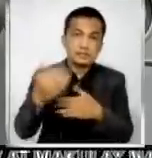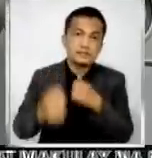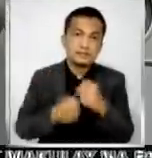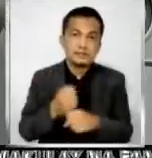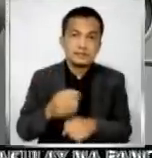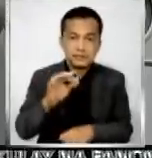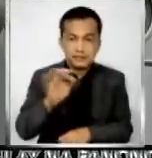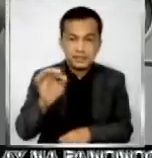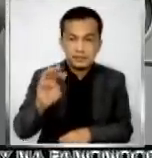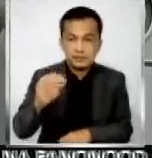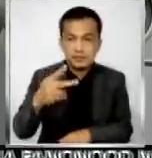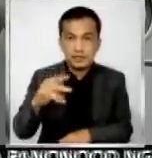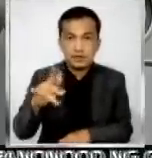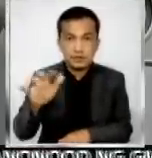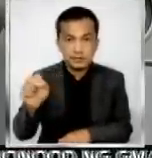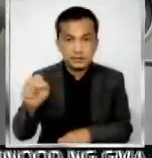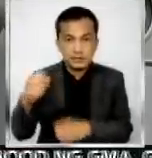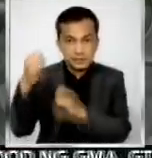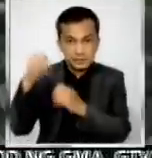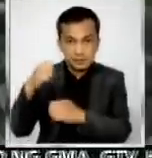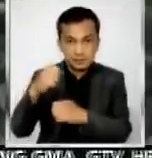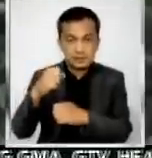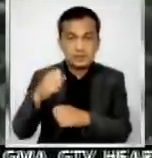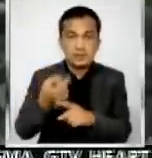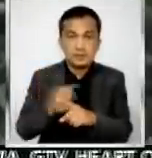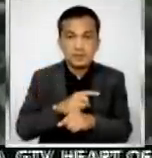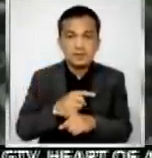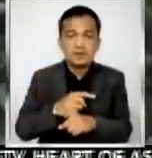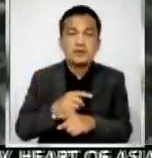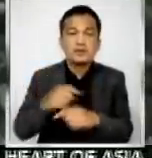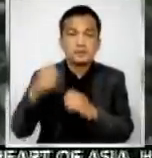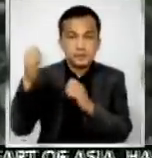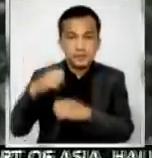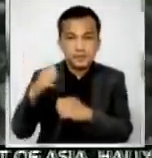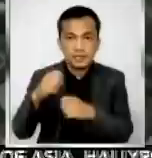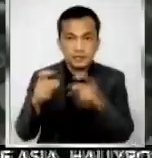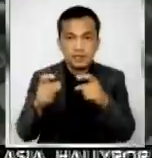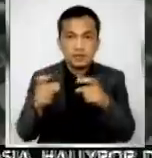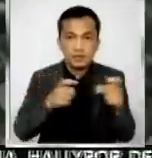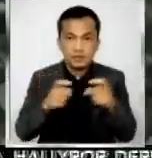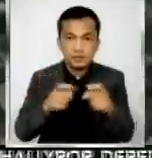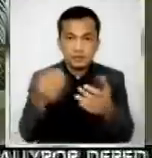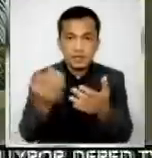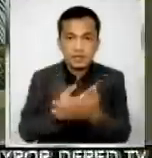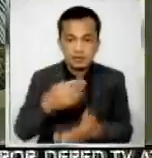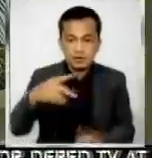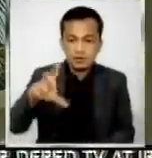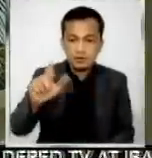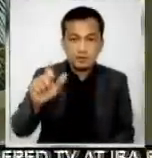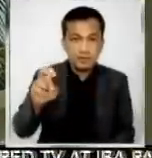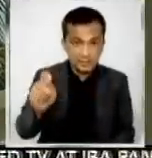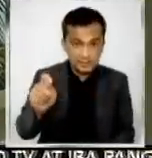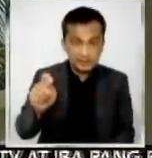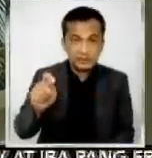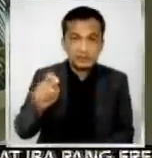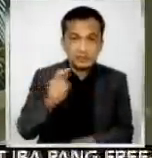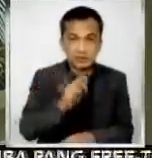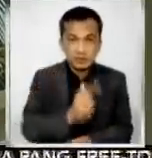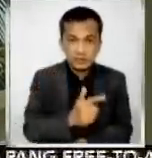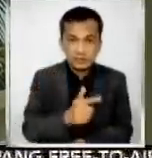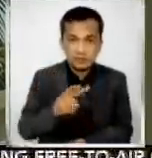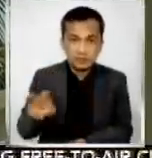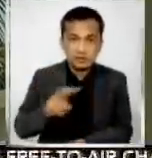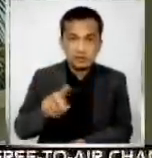ang inaasahang supply mula sa inaasahang operasyon ng mga bagong planta sa 2022. Mahigit 260 megawatts dito mula